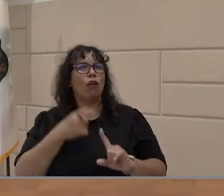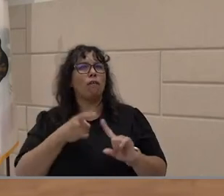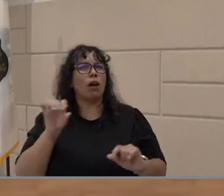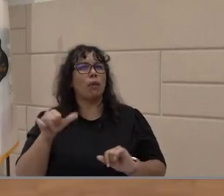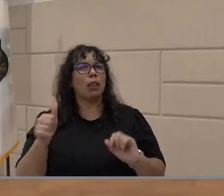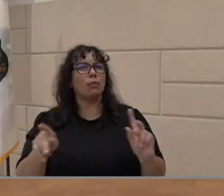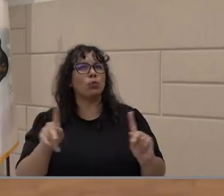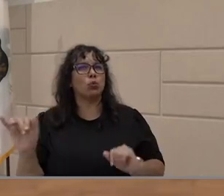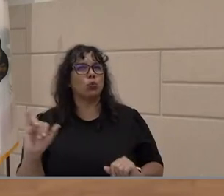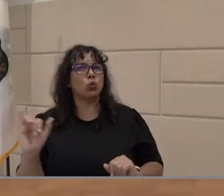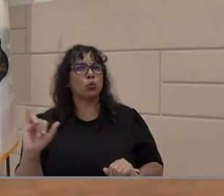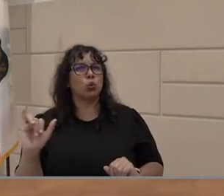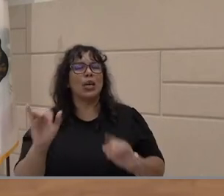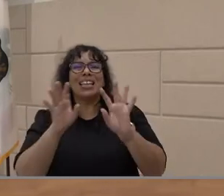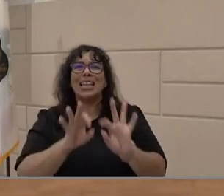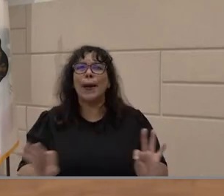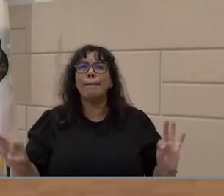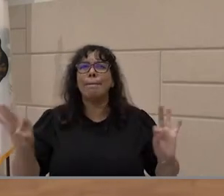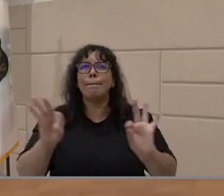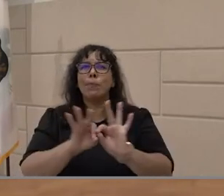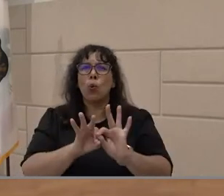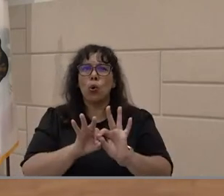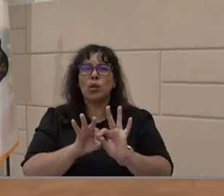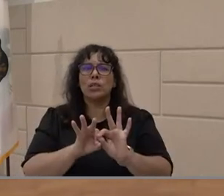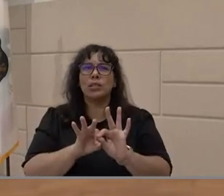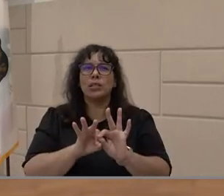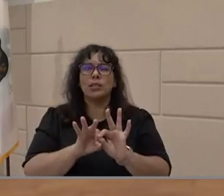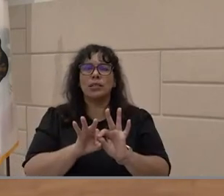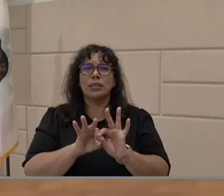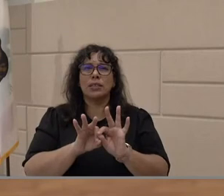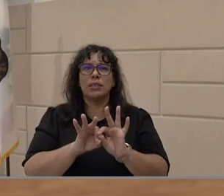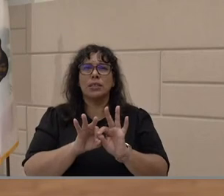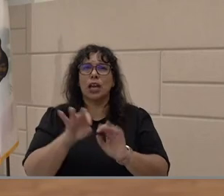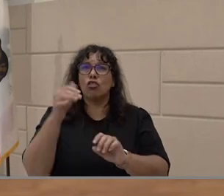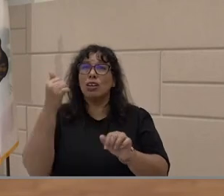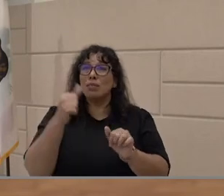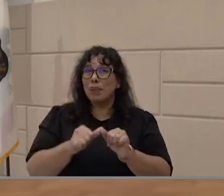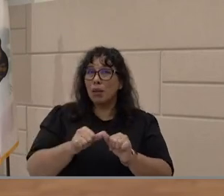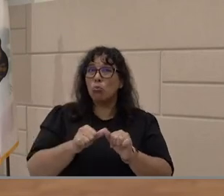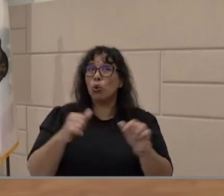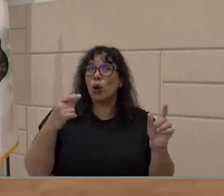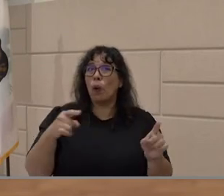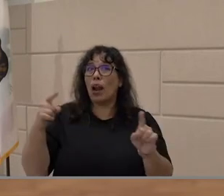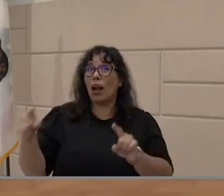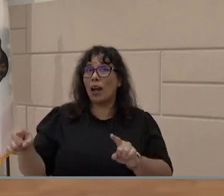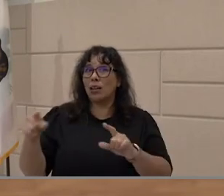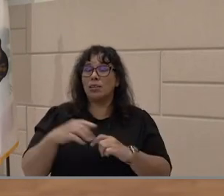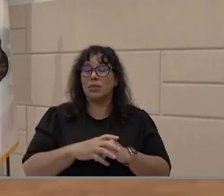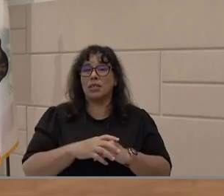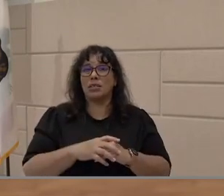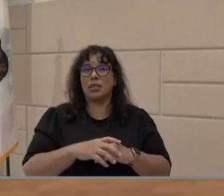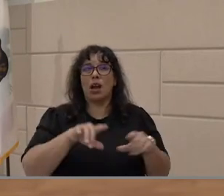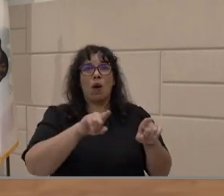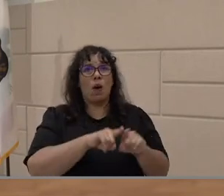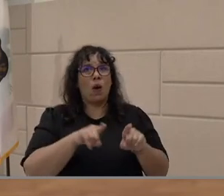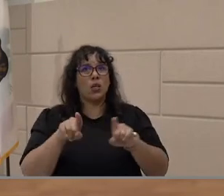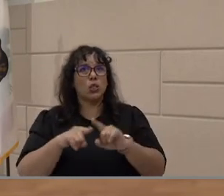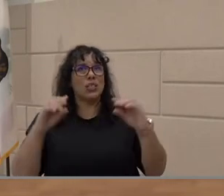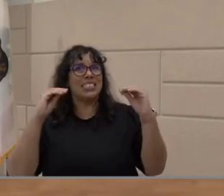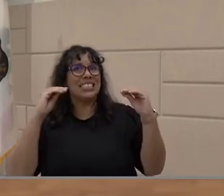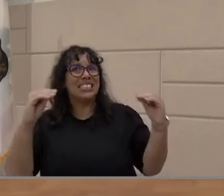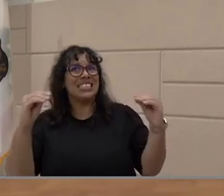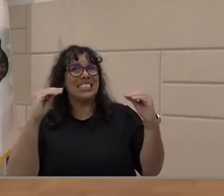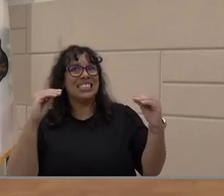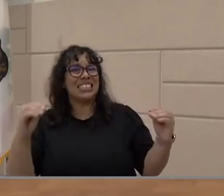ដែលខ្ញុំបានចូលរួមស្ដាប់ហ្នឹងគឺលើកបង្ហាញអំពីចំណុចសំខាន់ក្នុងការចងចាំអ្វីដែលបានកើតឡើង